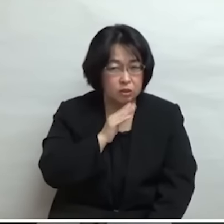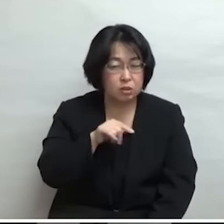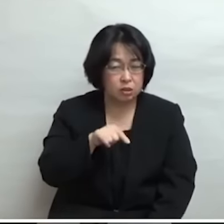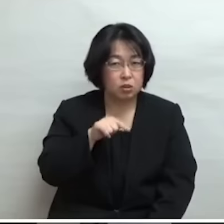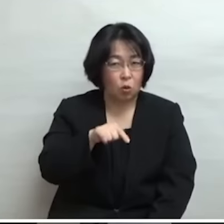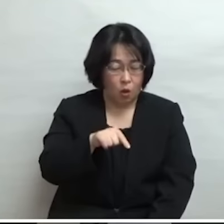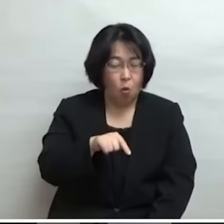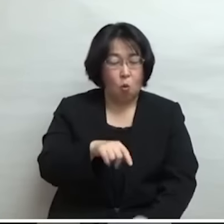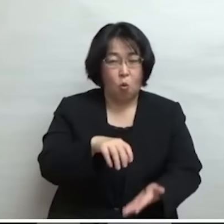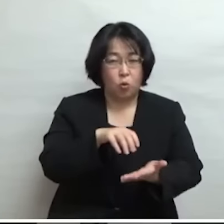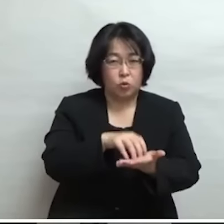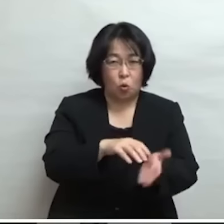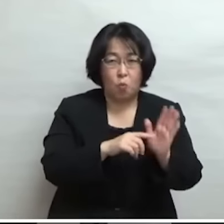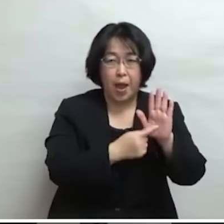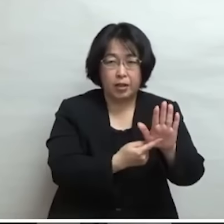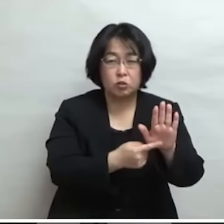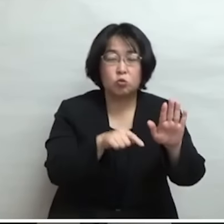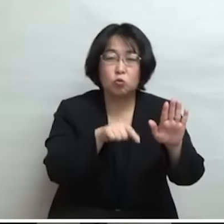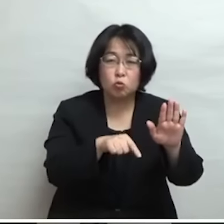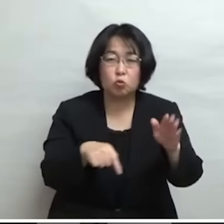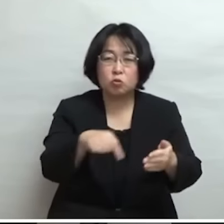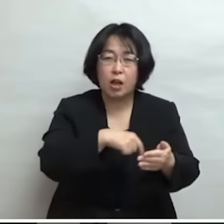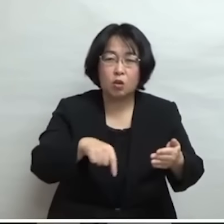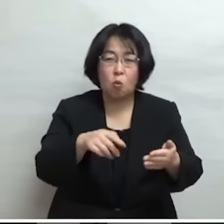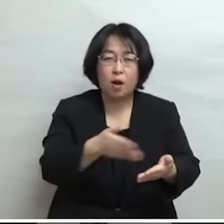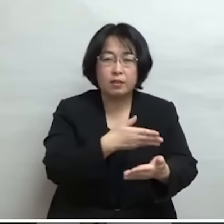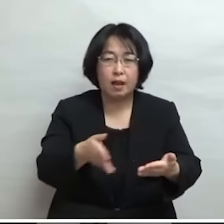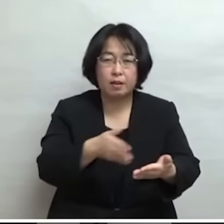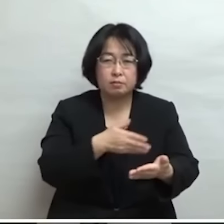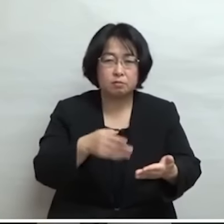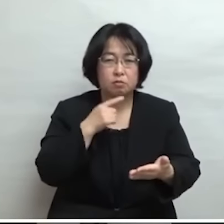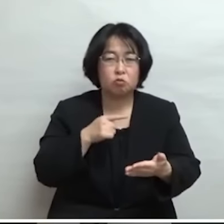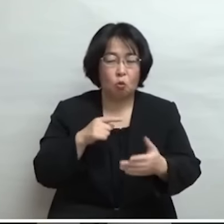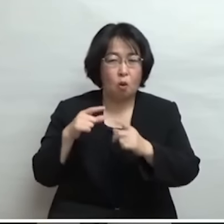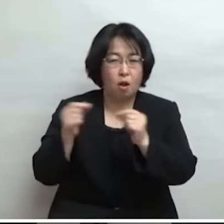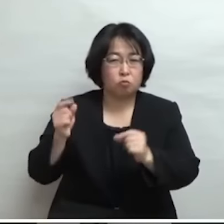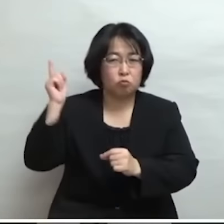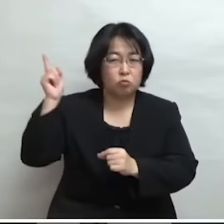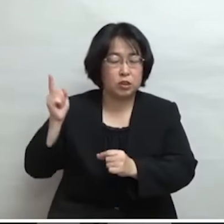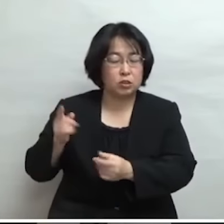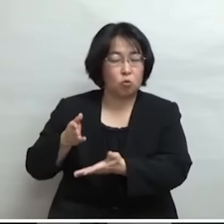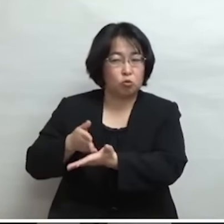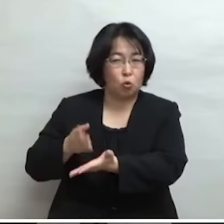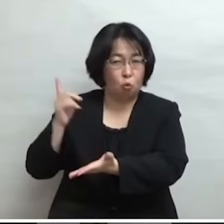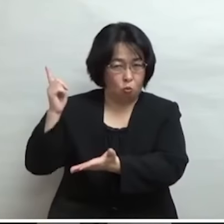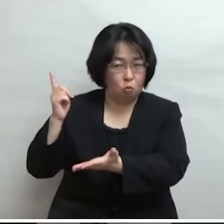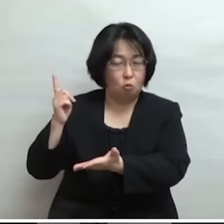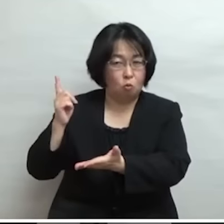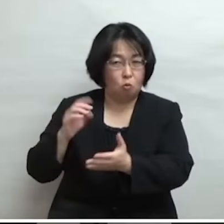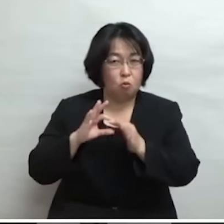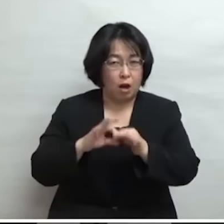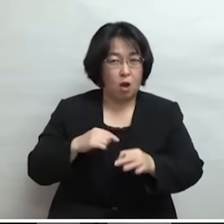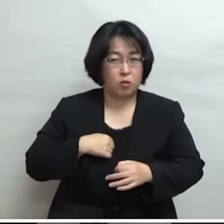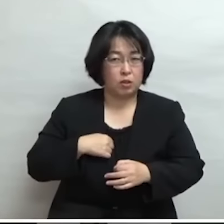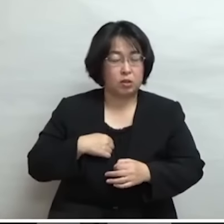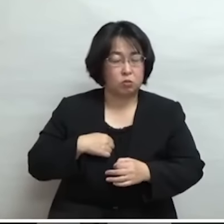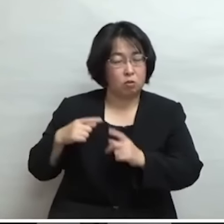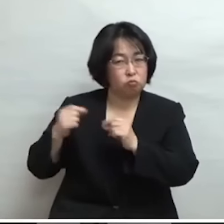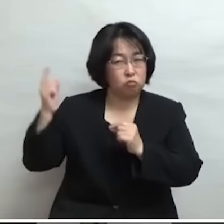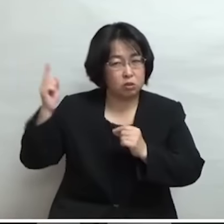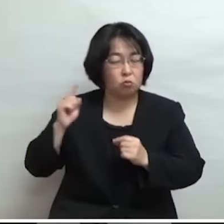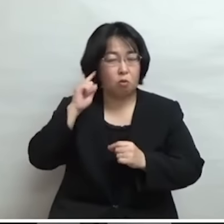それを証明する、そういう、ところはなかったっていうのは国の、多分、主張だと思うので、私の感覚はそこと